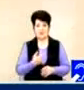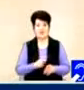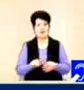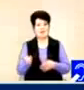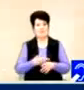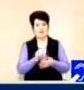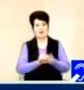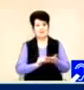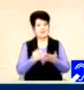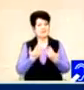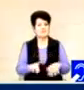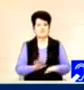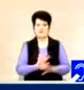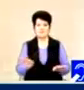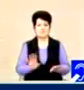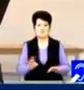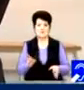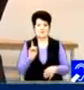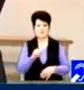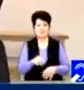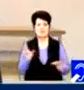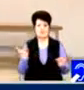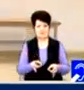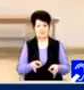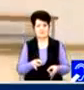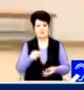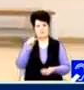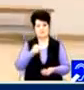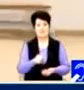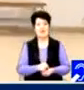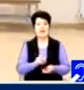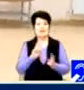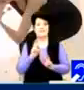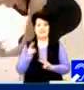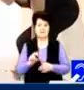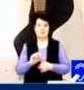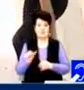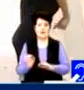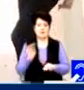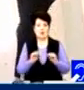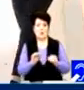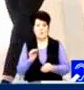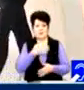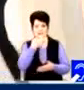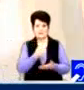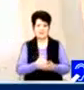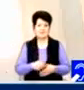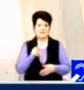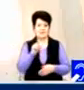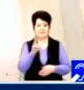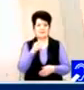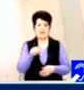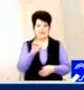antrenament deja nu este ceea ce ce a dansat până atunci dansul este deja o parte componentă și indispensabilă din viața lui